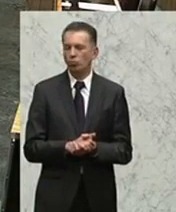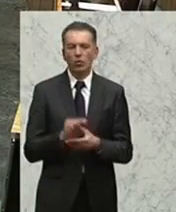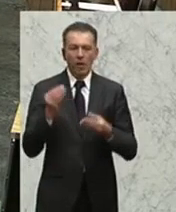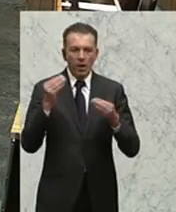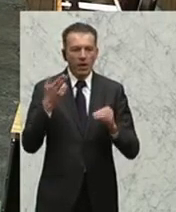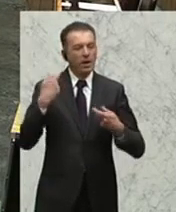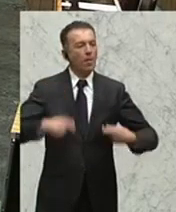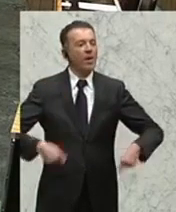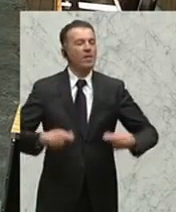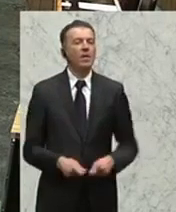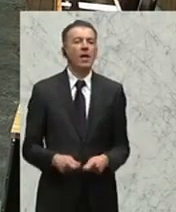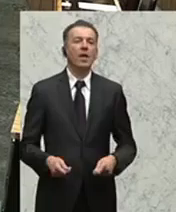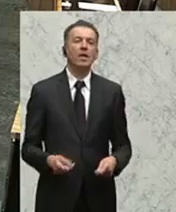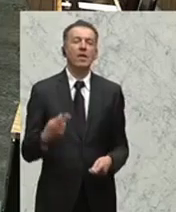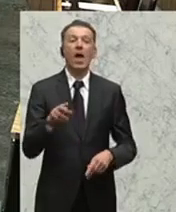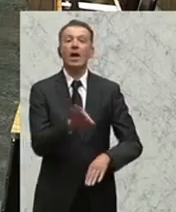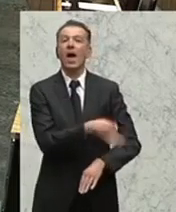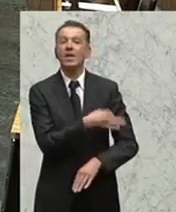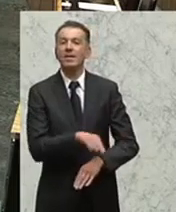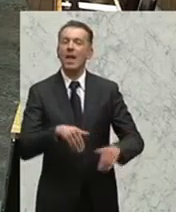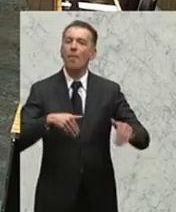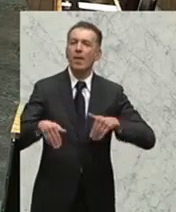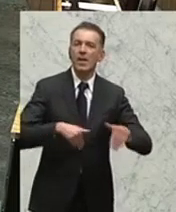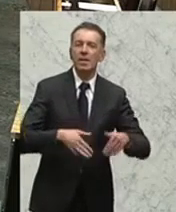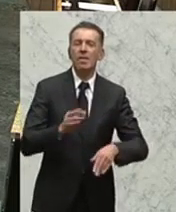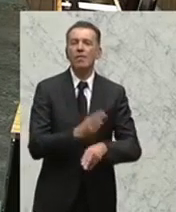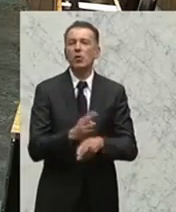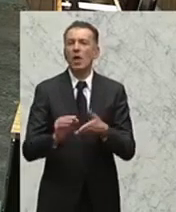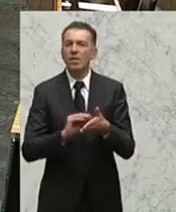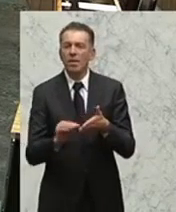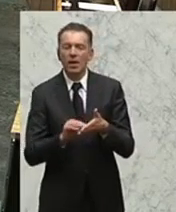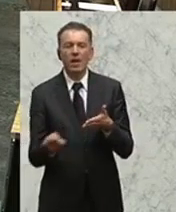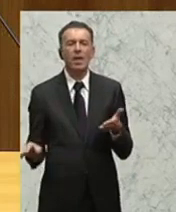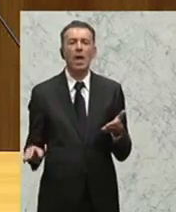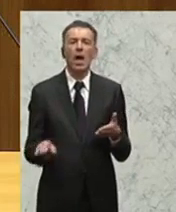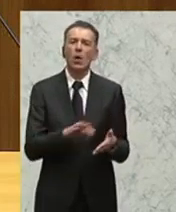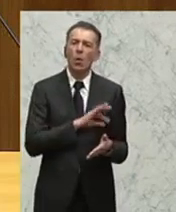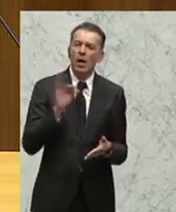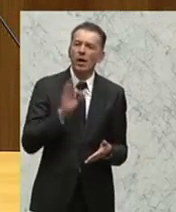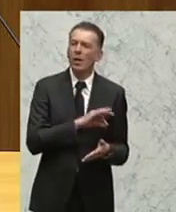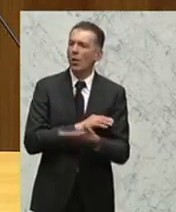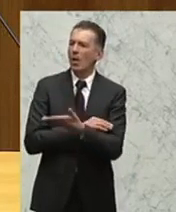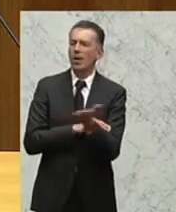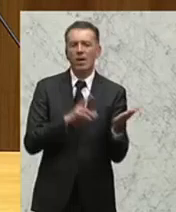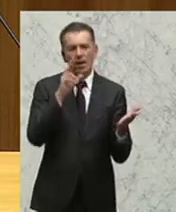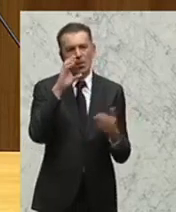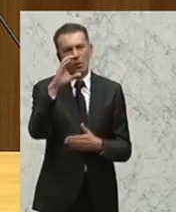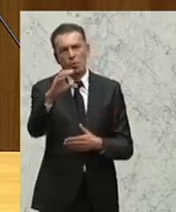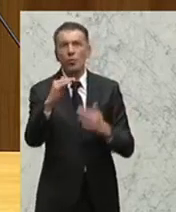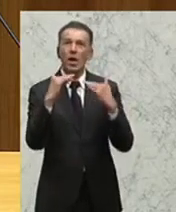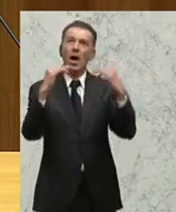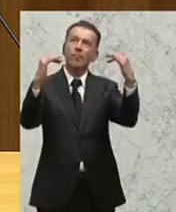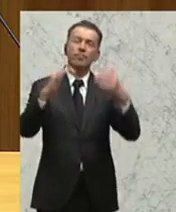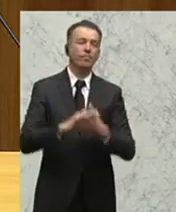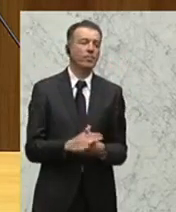Sehr geehrter Herr Präsident, sehr geehrter Herr Kanzler, Herr Minister, Frau Staatssekretärin, Kolleginnen und Kollegen, liebe Zuseher auf der